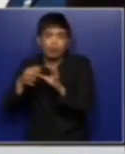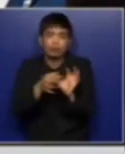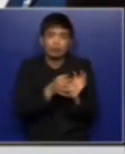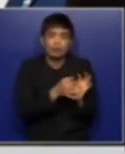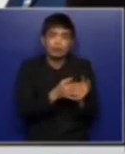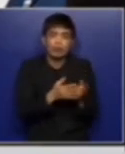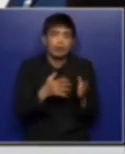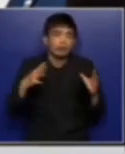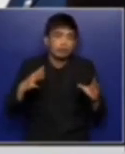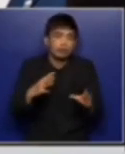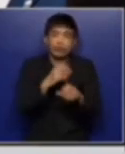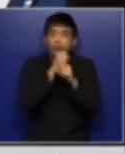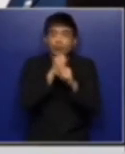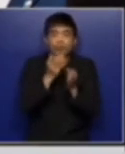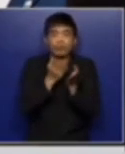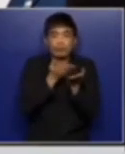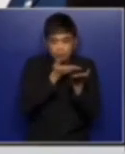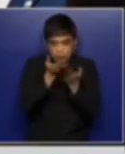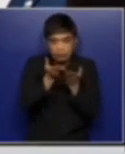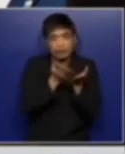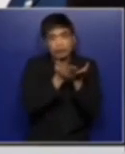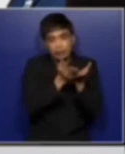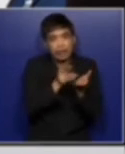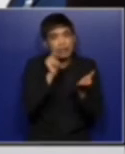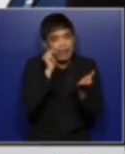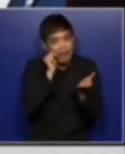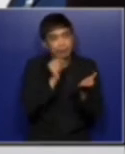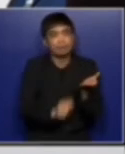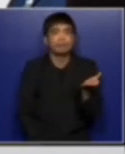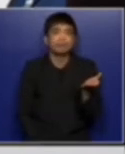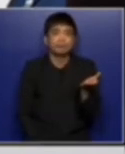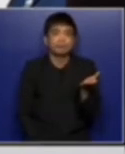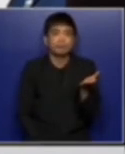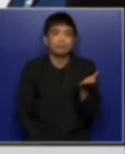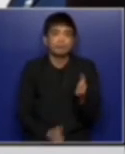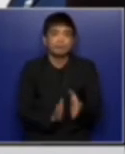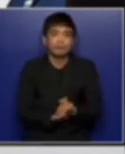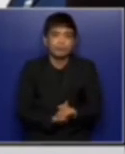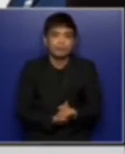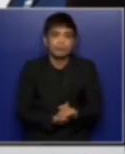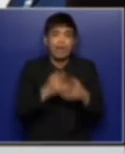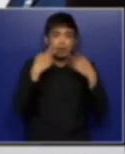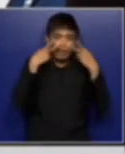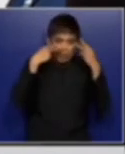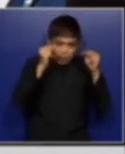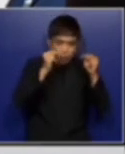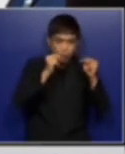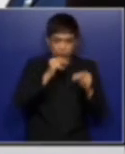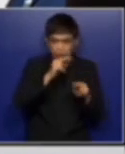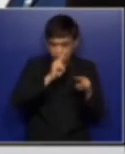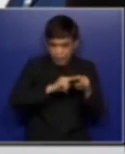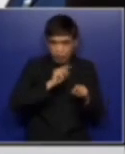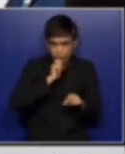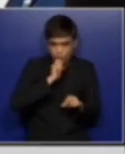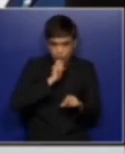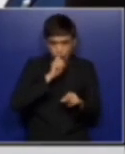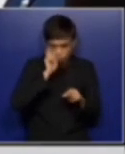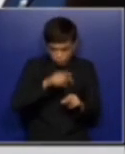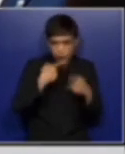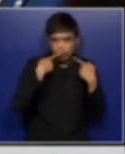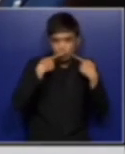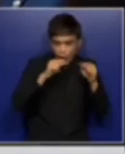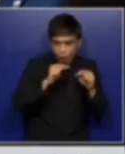านก็ได้เรือดำน้ำอยู่ดีท่านนายกรัฐมนตรีครับท่านจะหนีผมไปไหนเนี่ยครับท่านต้องมาตอบผมครับว่าท่